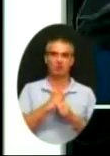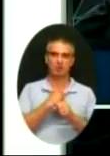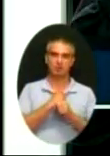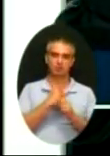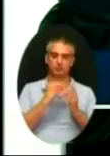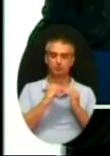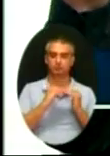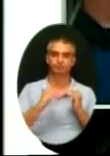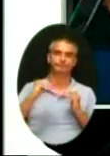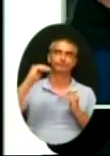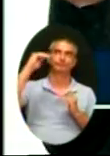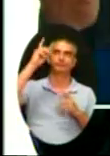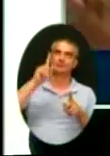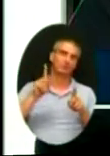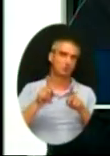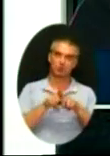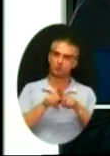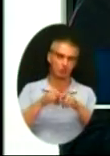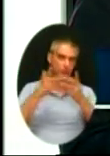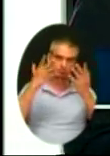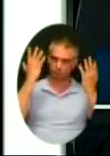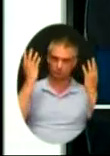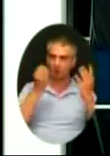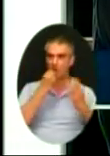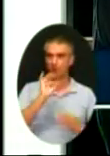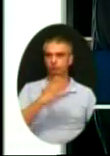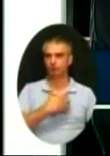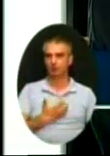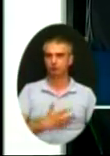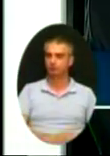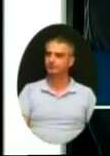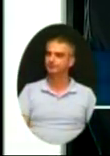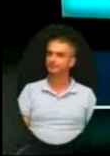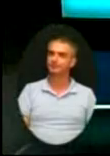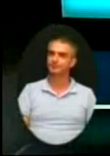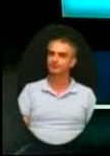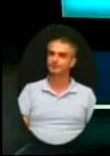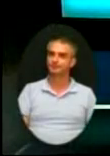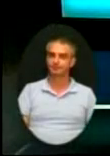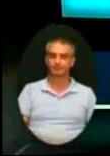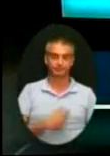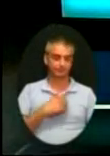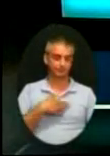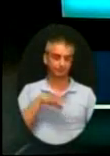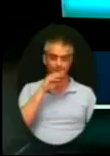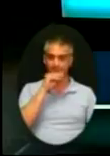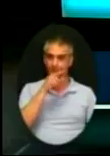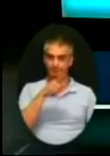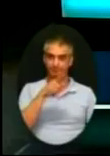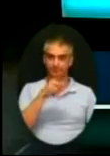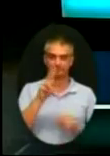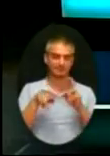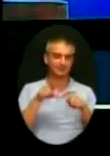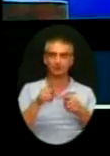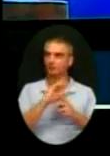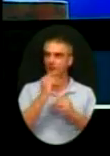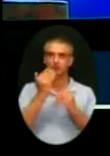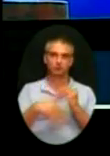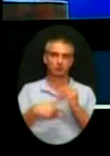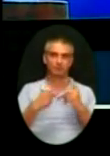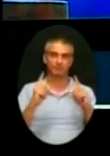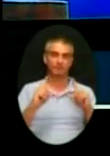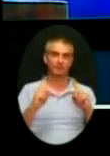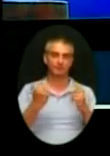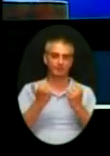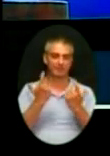להם לעלות כמו אוכל לעשירים. שירית. אני רוצה לדבר על ההתעסקות האינסופית שהייתה